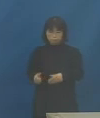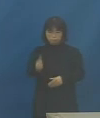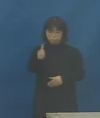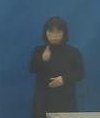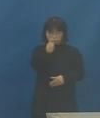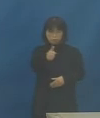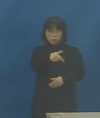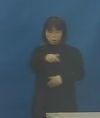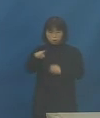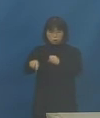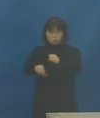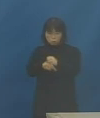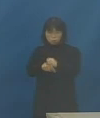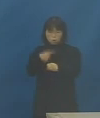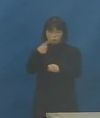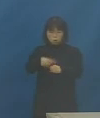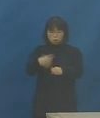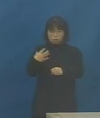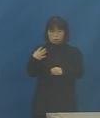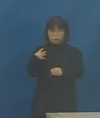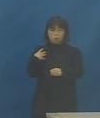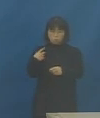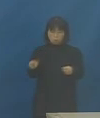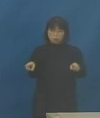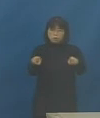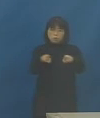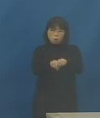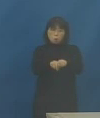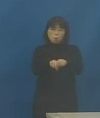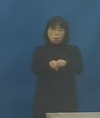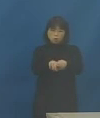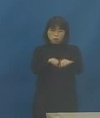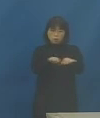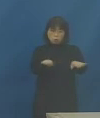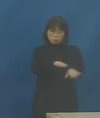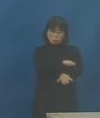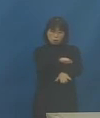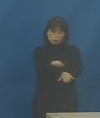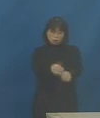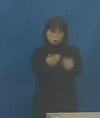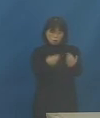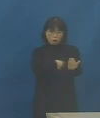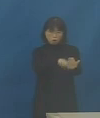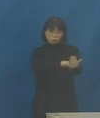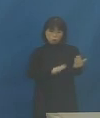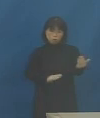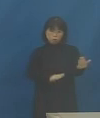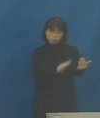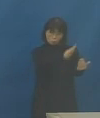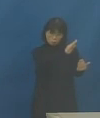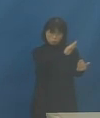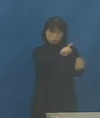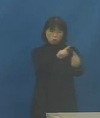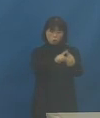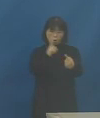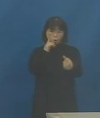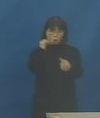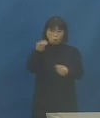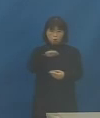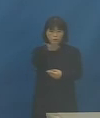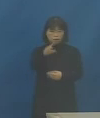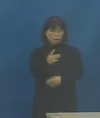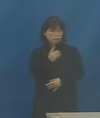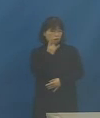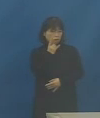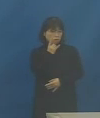教育担当部局も一緒になりまして子どもたちのあの学力向上だとかあの方者の皆さんが期待